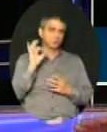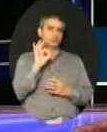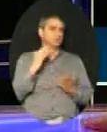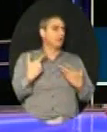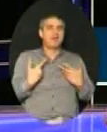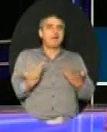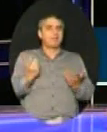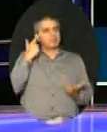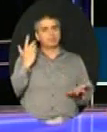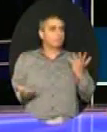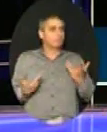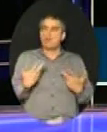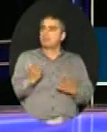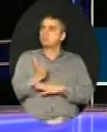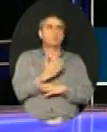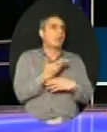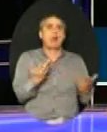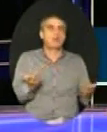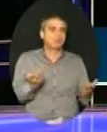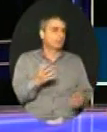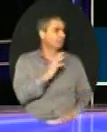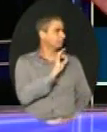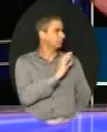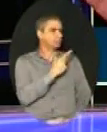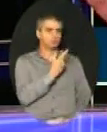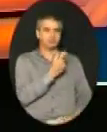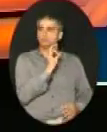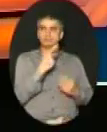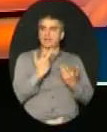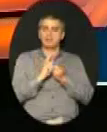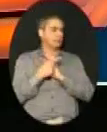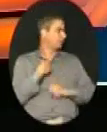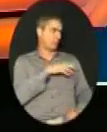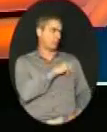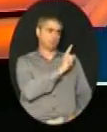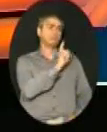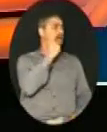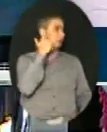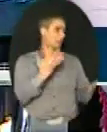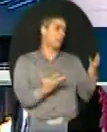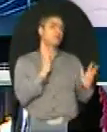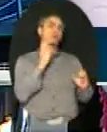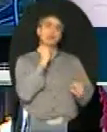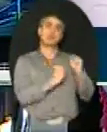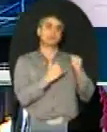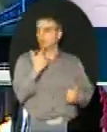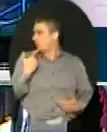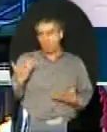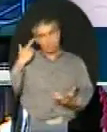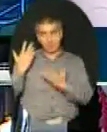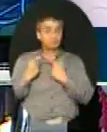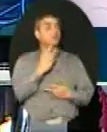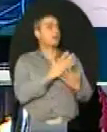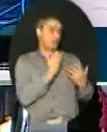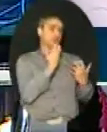לו שום התלבטות, אין לו לאיפה ללכת, ואין לשס שום מקום אחר בלעדיו. אני חולקת על מושה, אגב, יש לו התלבטות קשה בימים האלה. אין לו התלבטות. הוא